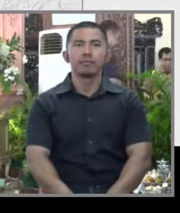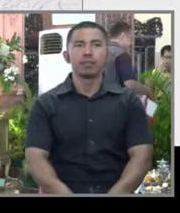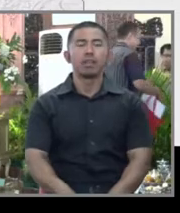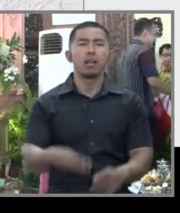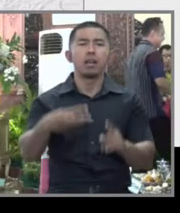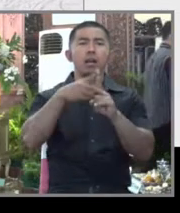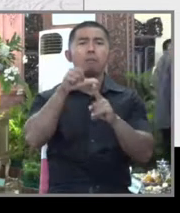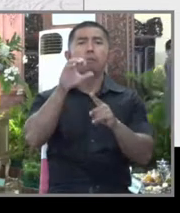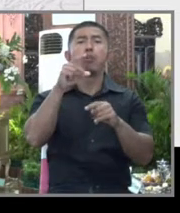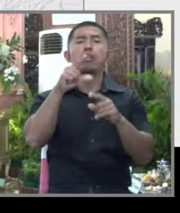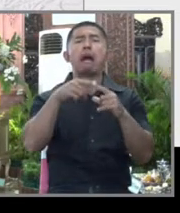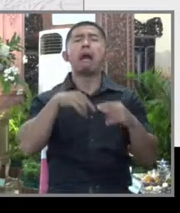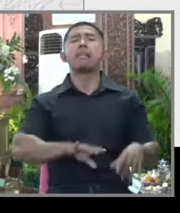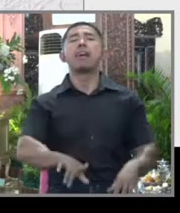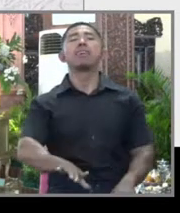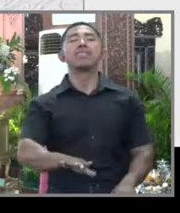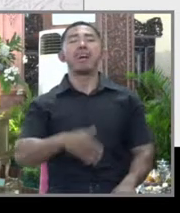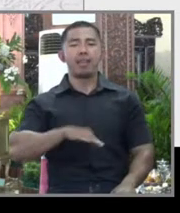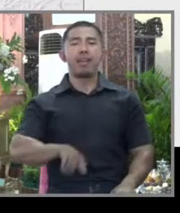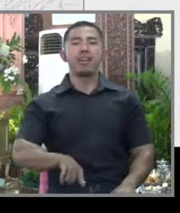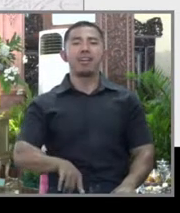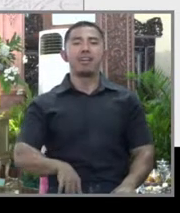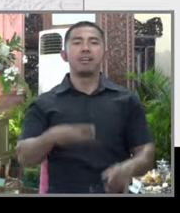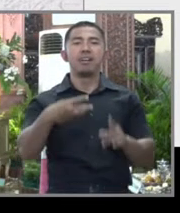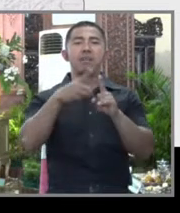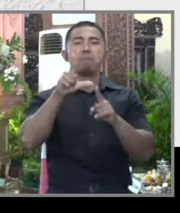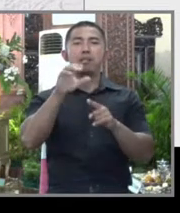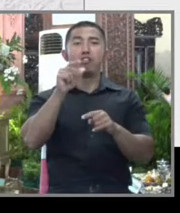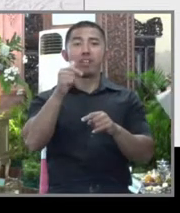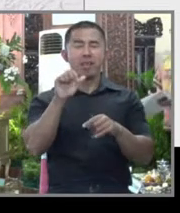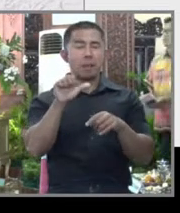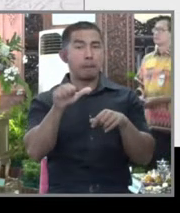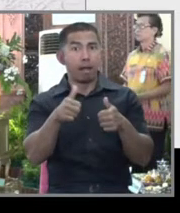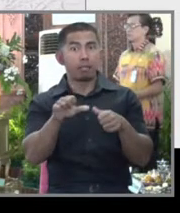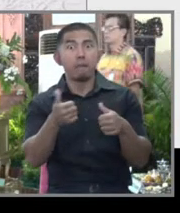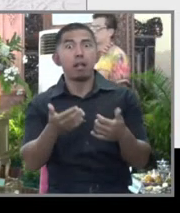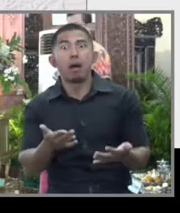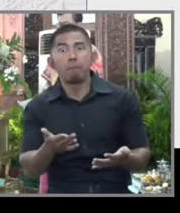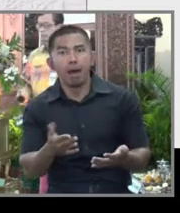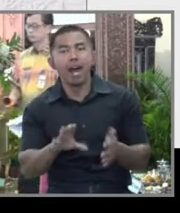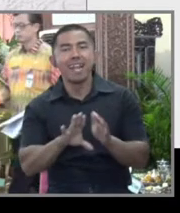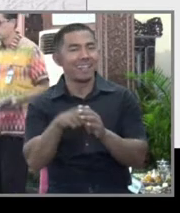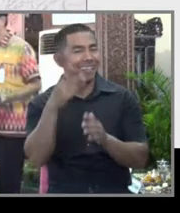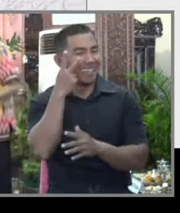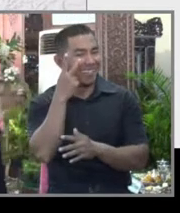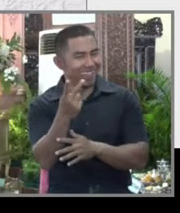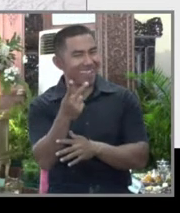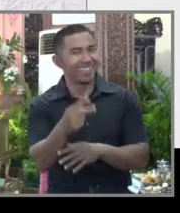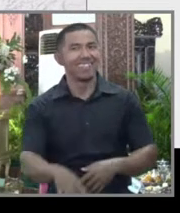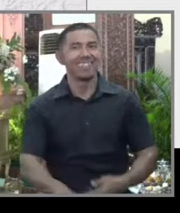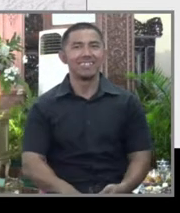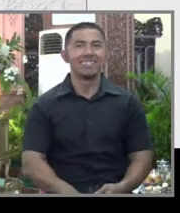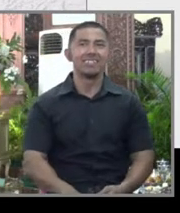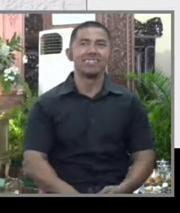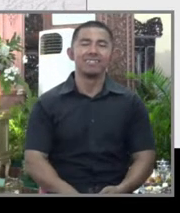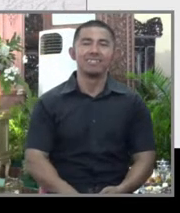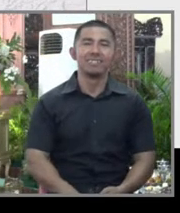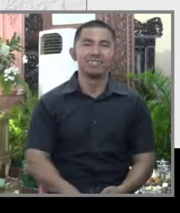Blora anaknya. Tapi Blora hebat. Hebatnya apa? Nanti kita simak di sini, coba nanti.